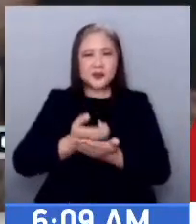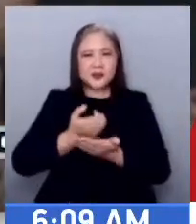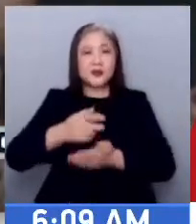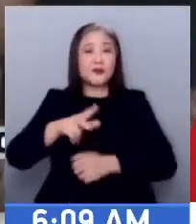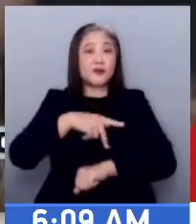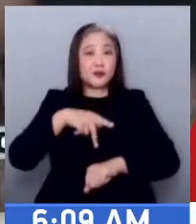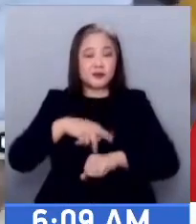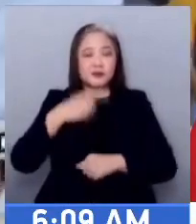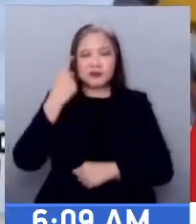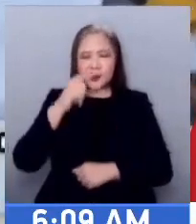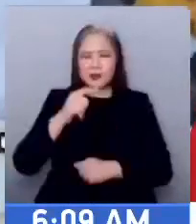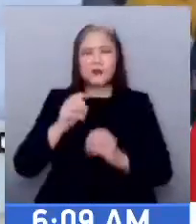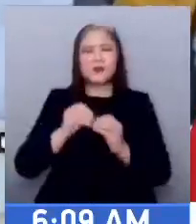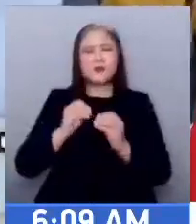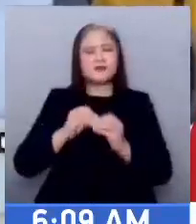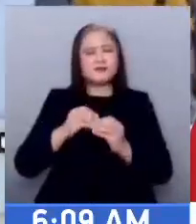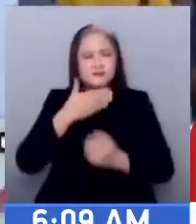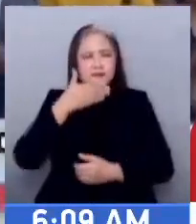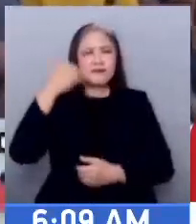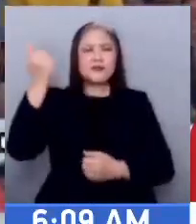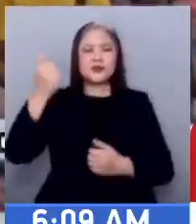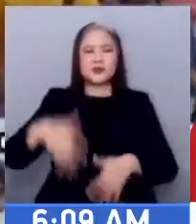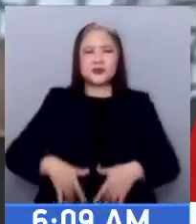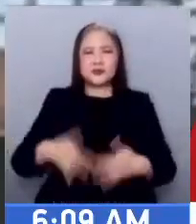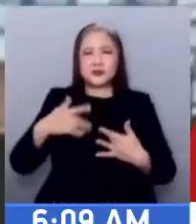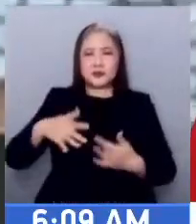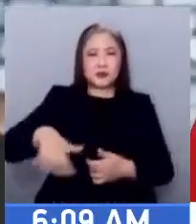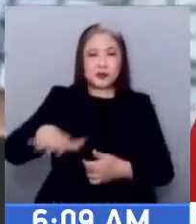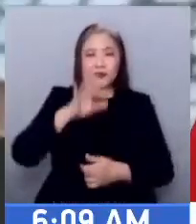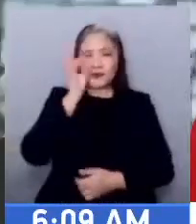maginhawa ang buhay ng bawat Pilipino.